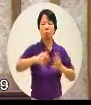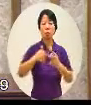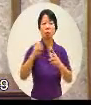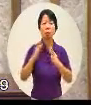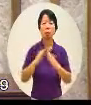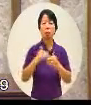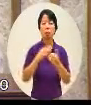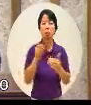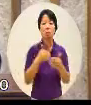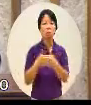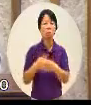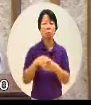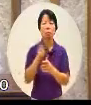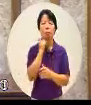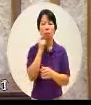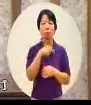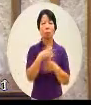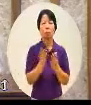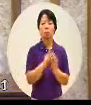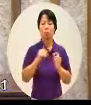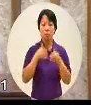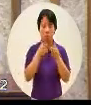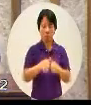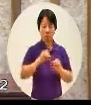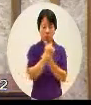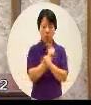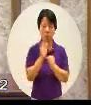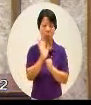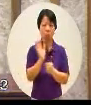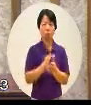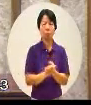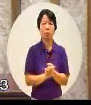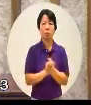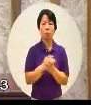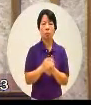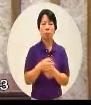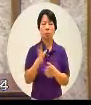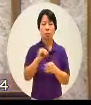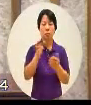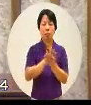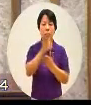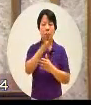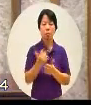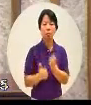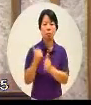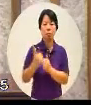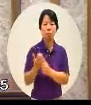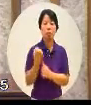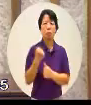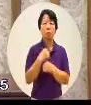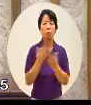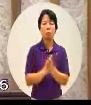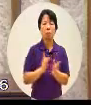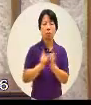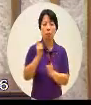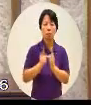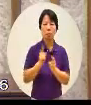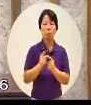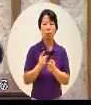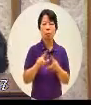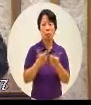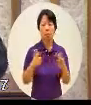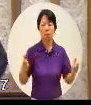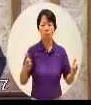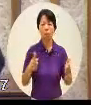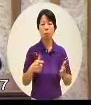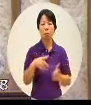上必须要做一个调整，不要只是那个考试。所以如果能够把未来的这个竞争的或者说比较的方向是朝多方面发展